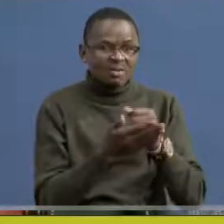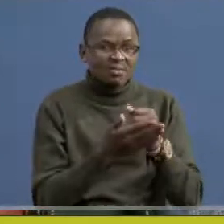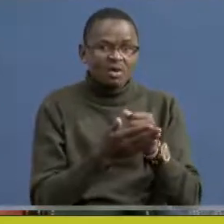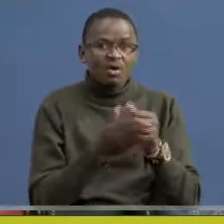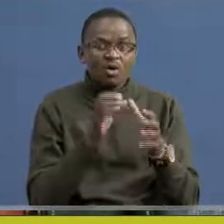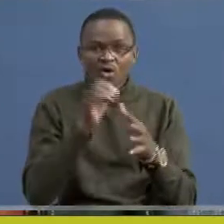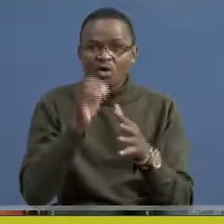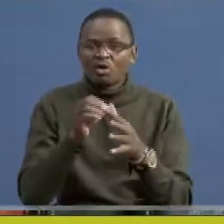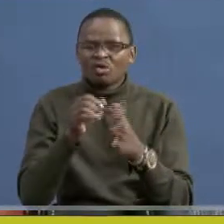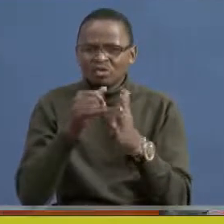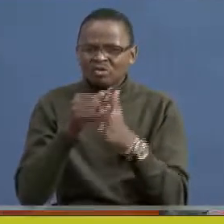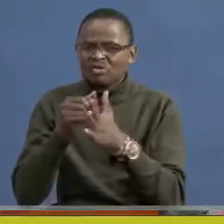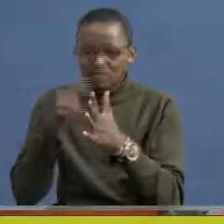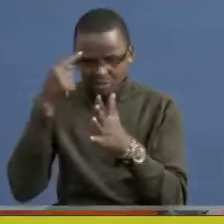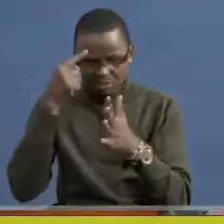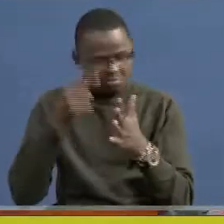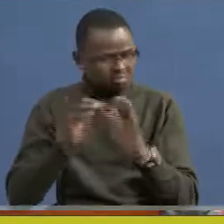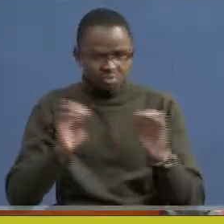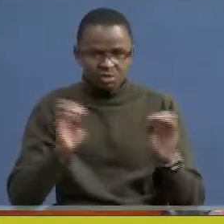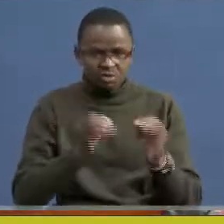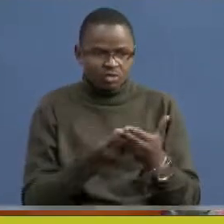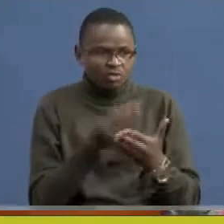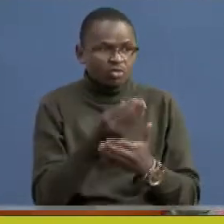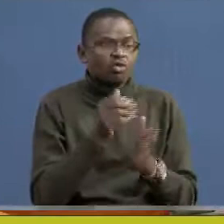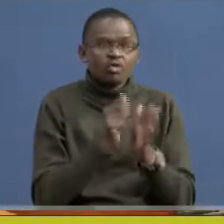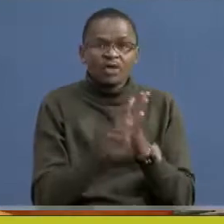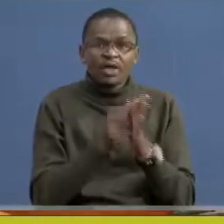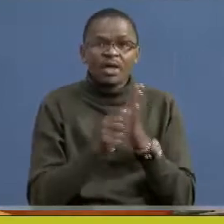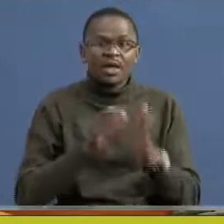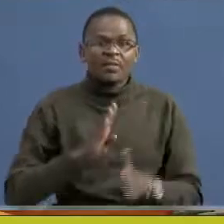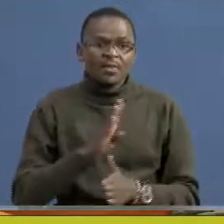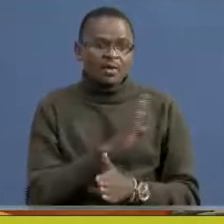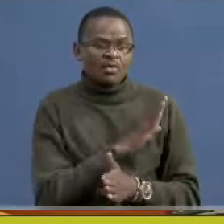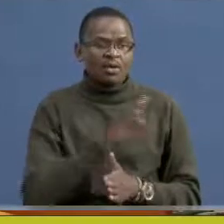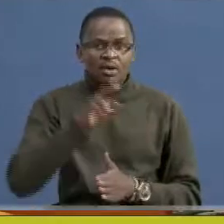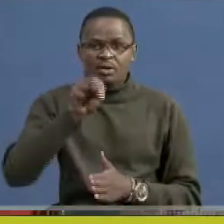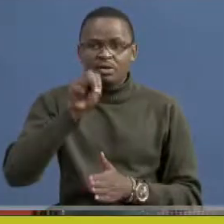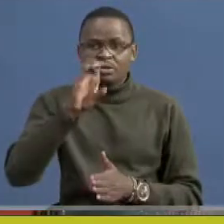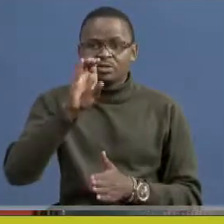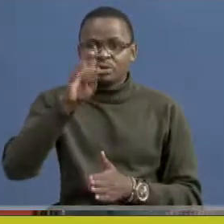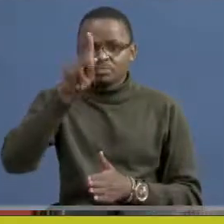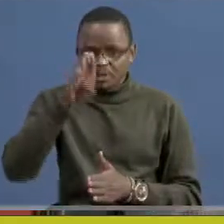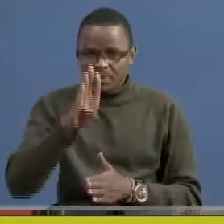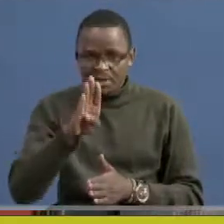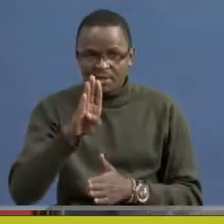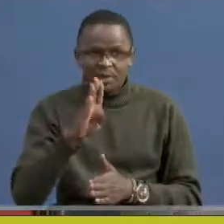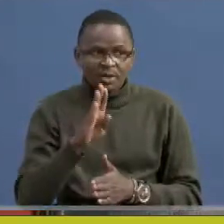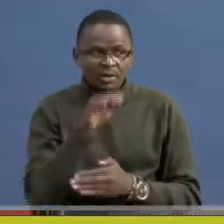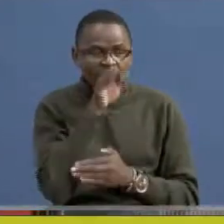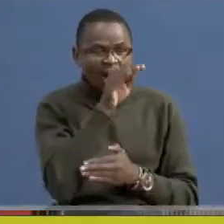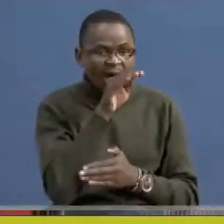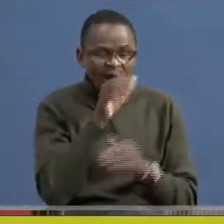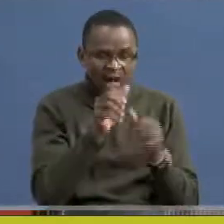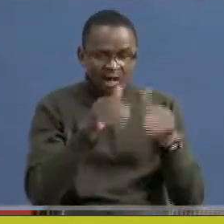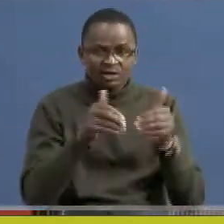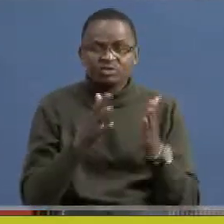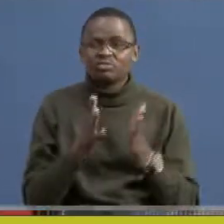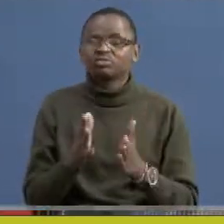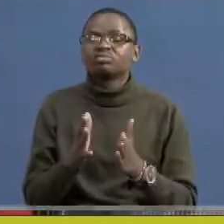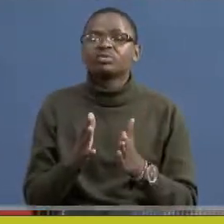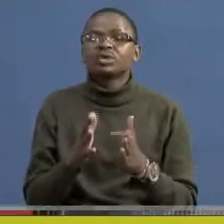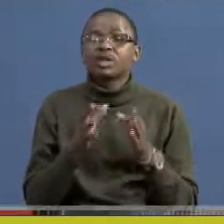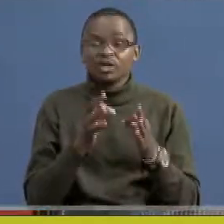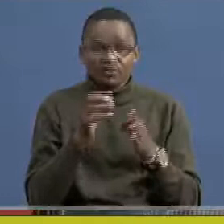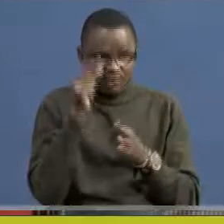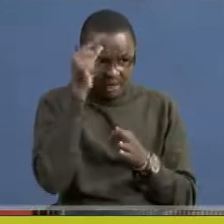sivyo watashinikizwa kulima kutouza mahindi yao kwa bodi ya NCPB. Vilevile tunatoa wito kwa wakulima kwamba